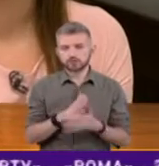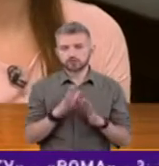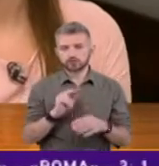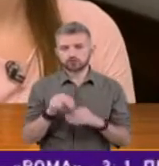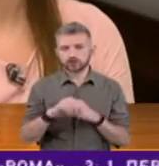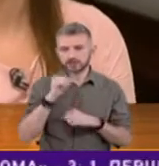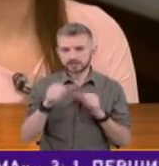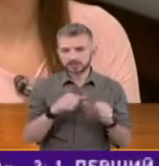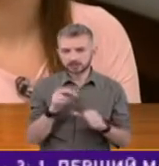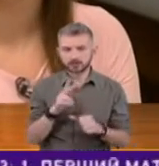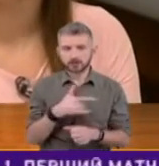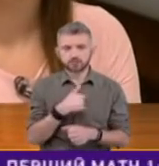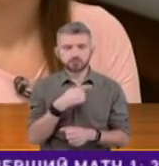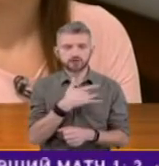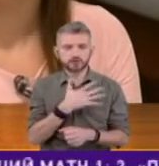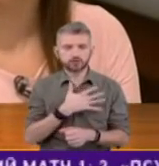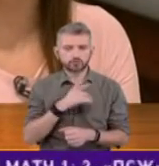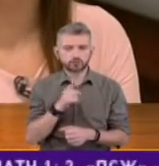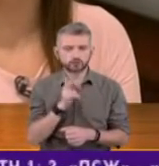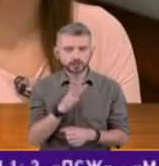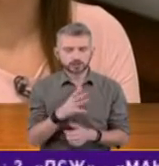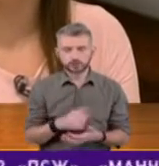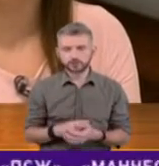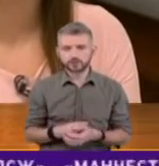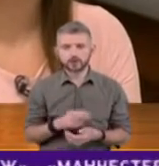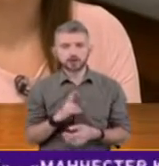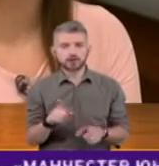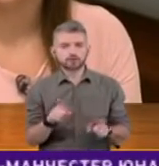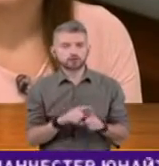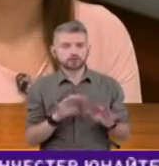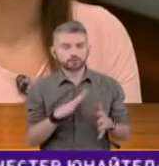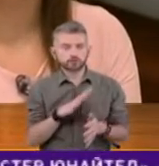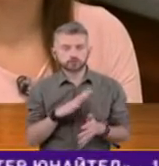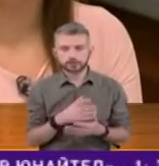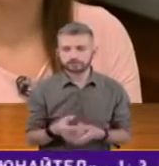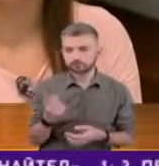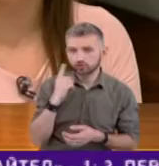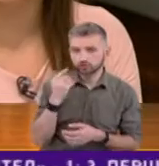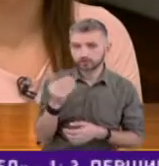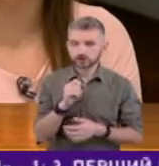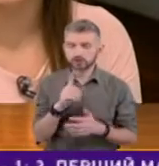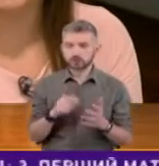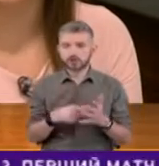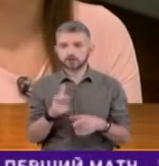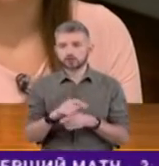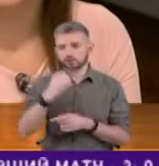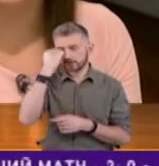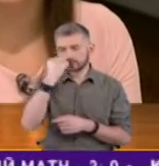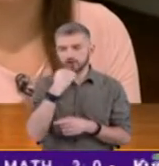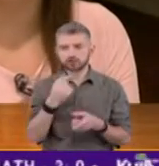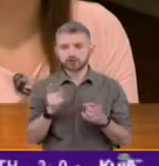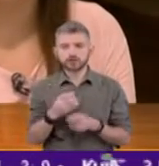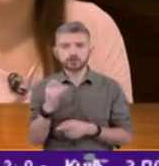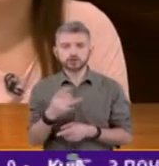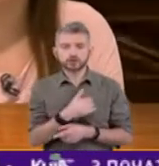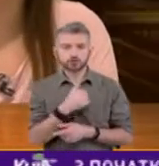рік, як ми приватизуємо цю квартиру. Почули, дуже дякую. Почули ваше запитання, дуже вдячні. Дійсно, ще раз